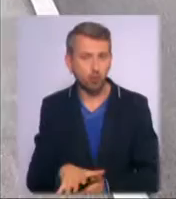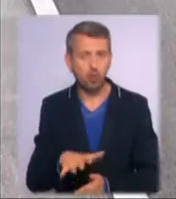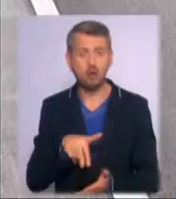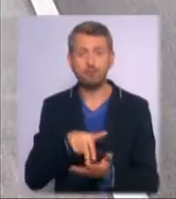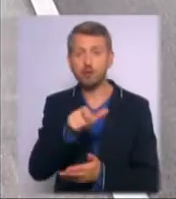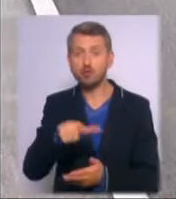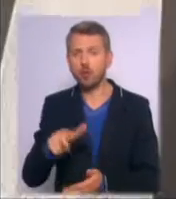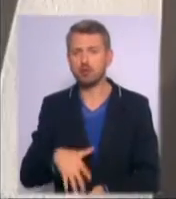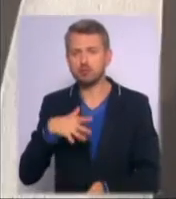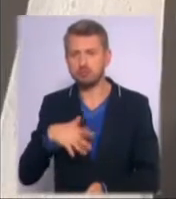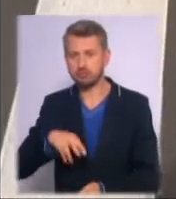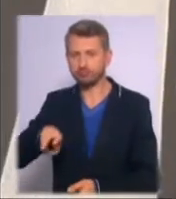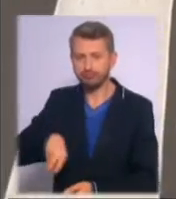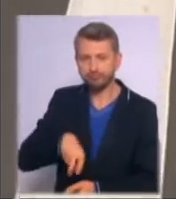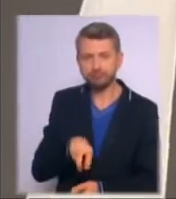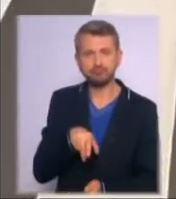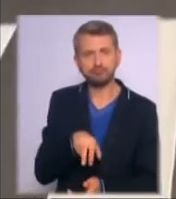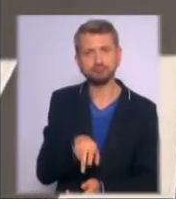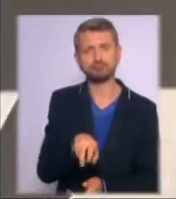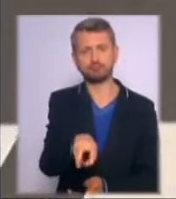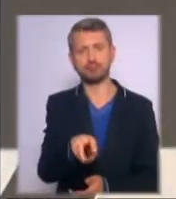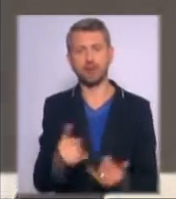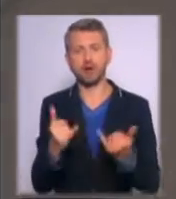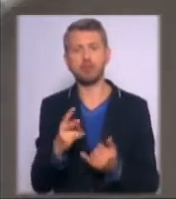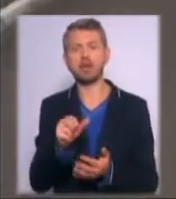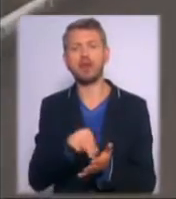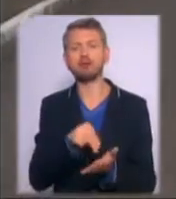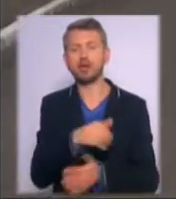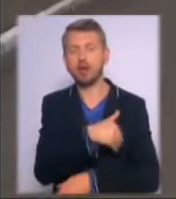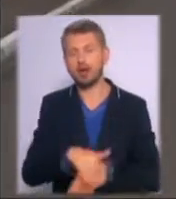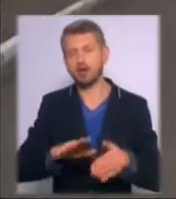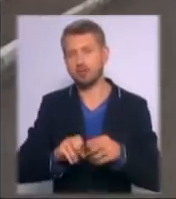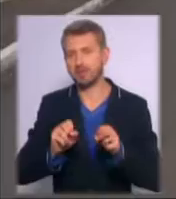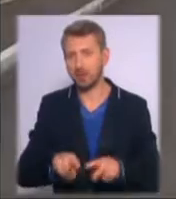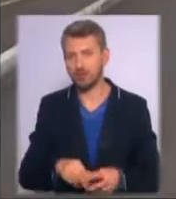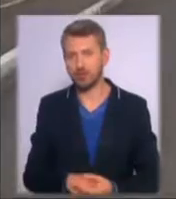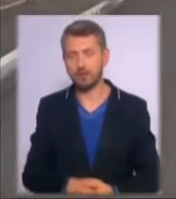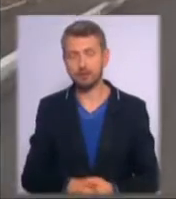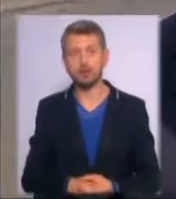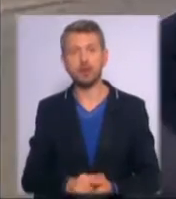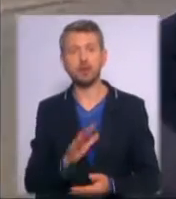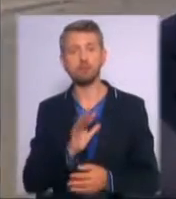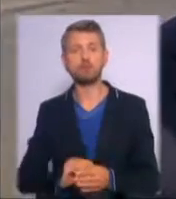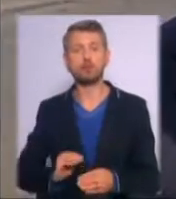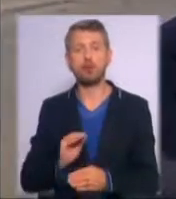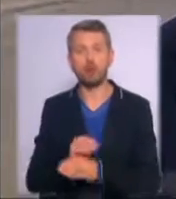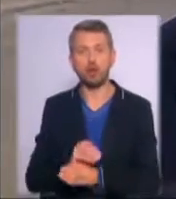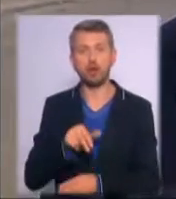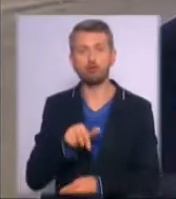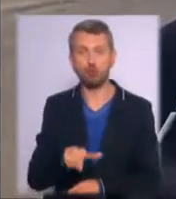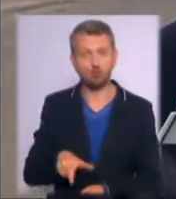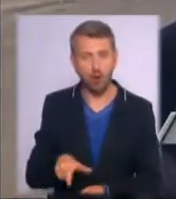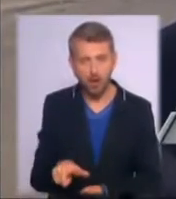пішоходам доводилось виходити на проїжджу частину. Тепер на Черкаській безпечніше. Додався тротуар в цьому місті, як ви